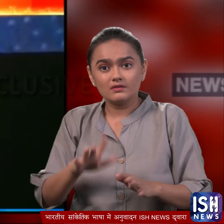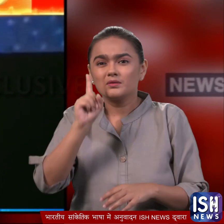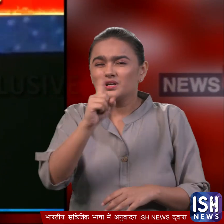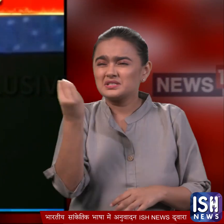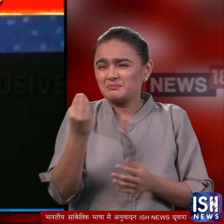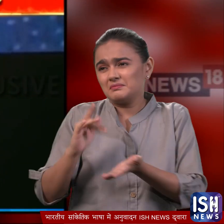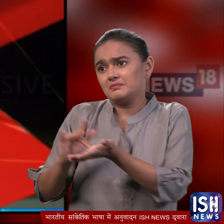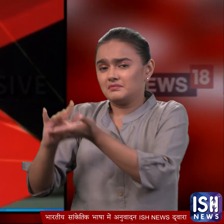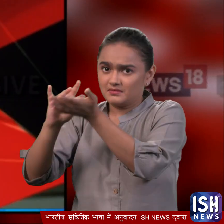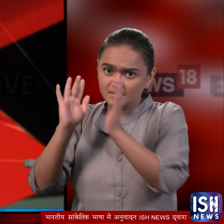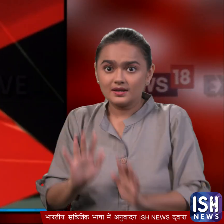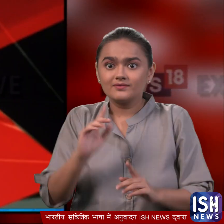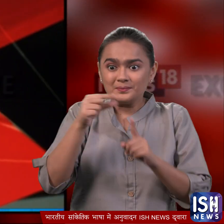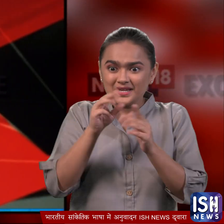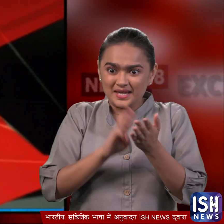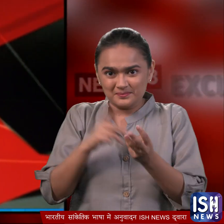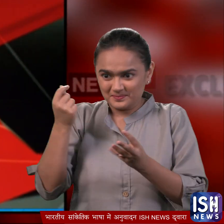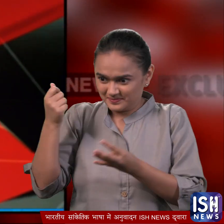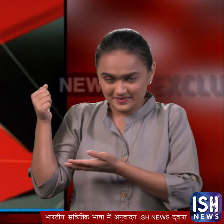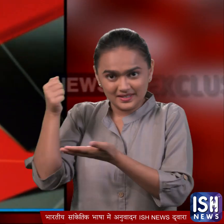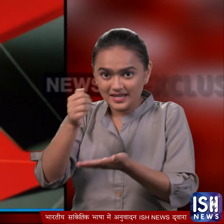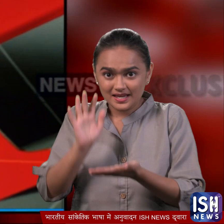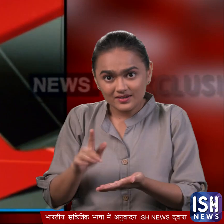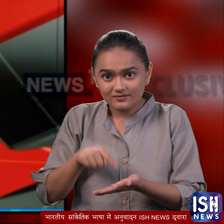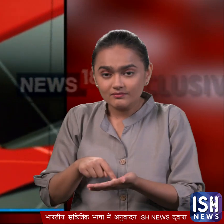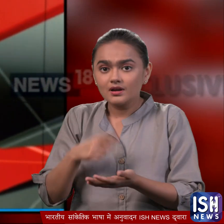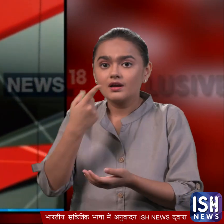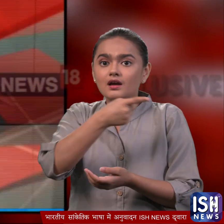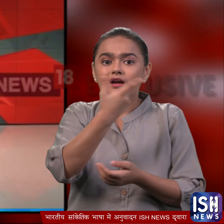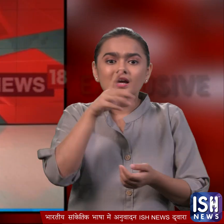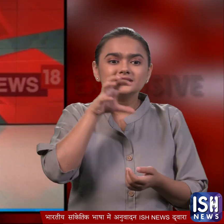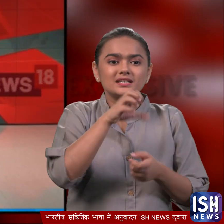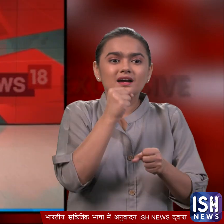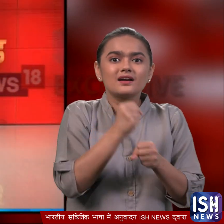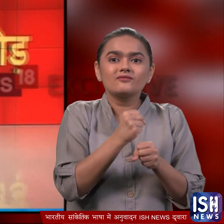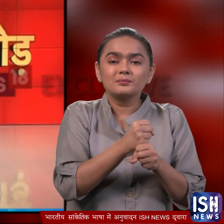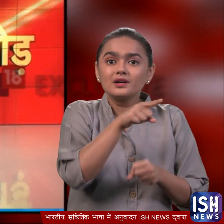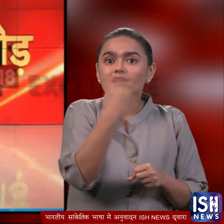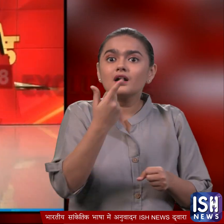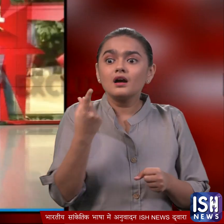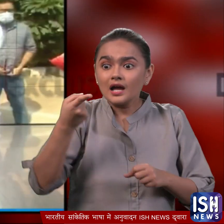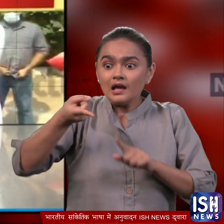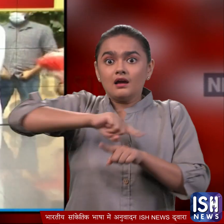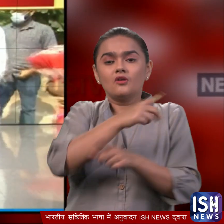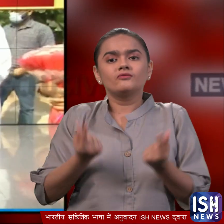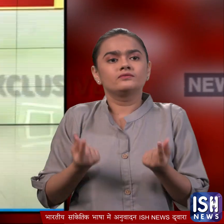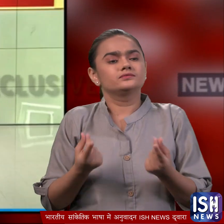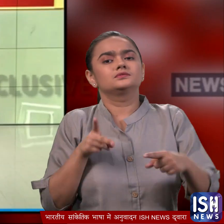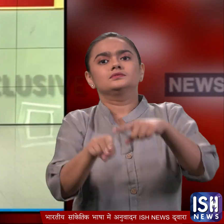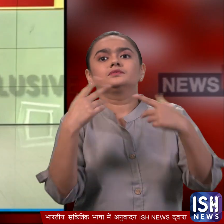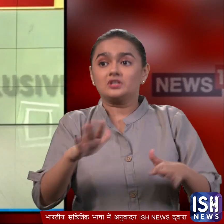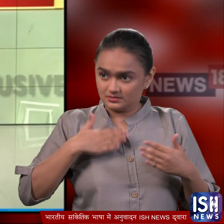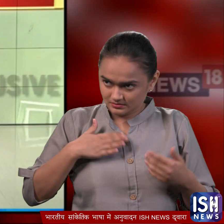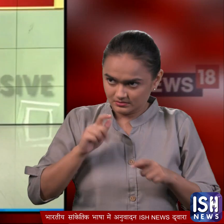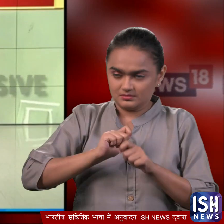भी मौजूद रहे। लेकिन कुछ राज्य ऐसे भी हैं जहां पीएम केयर्स फंड से बने ऑक्सीजन प्लांट का राज्य सरकार ने एक दिन पहले ही उद्घाटन